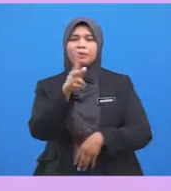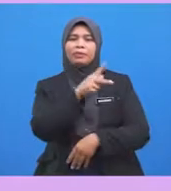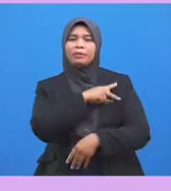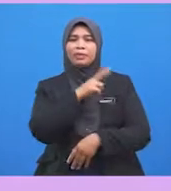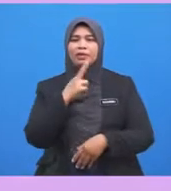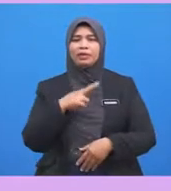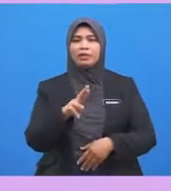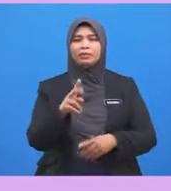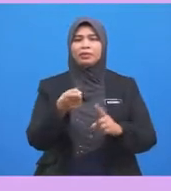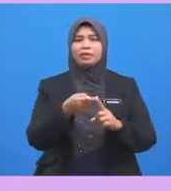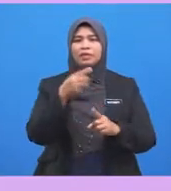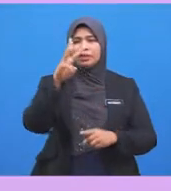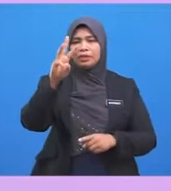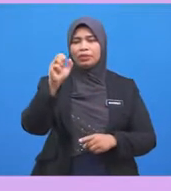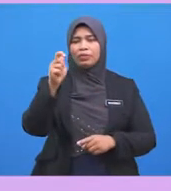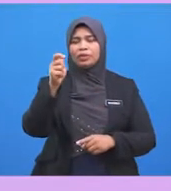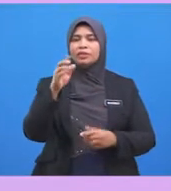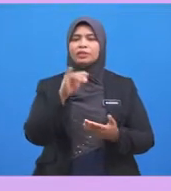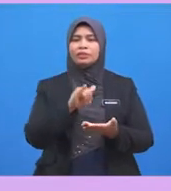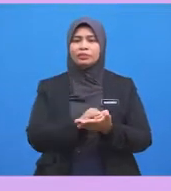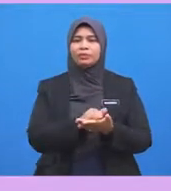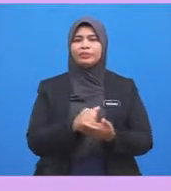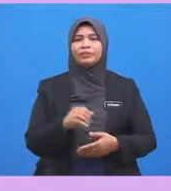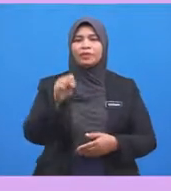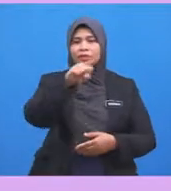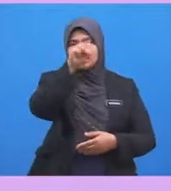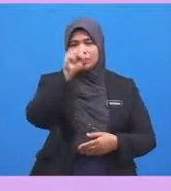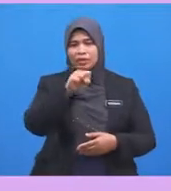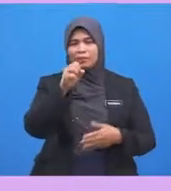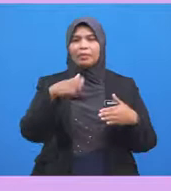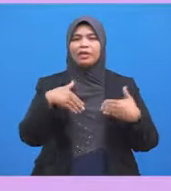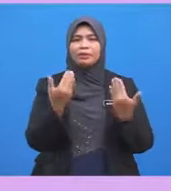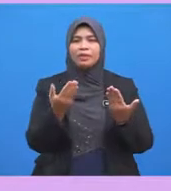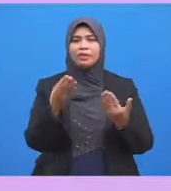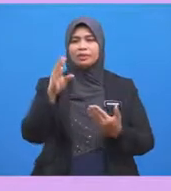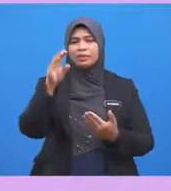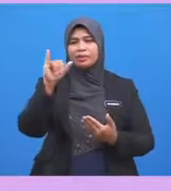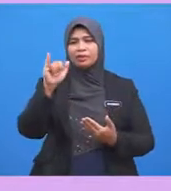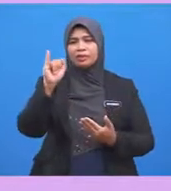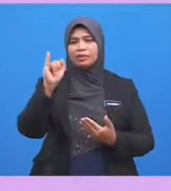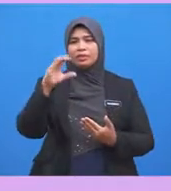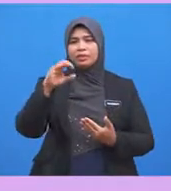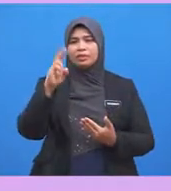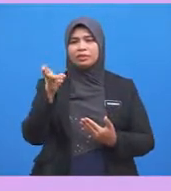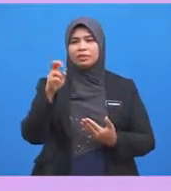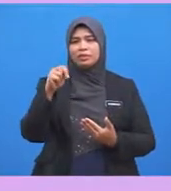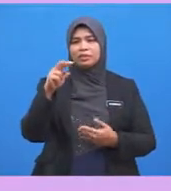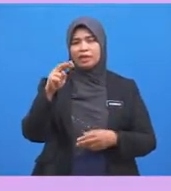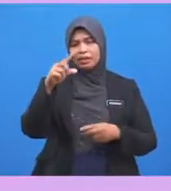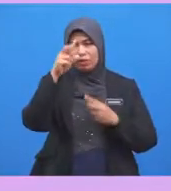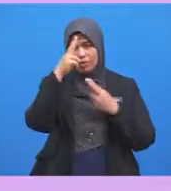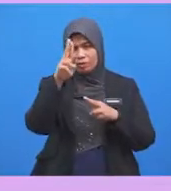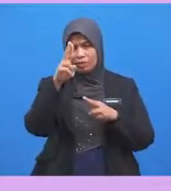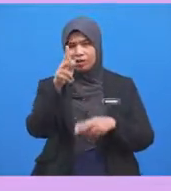dari Wat. Soalannya, bagaimanakah Yi Cheng menghormati pemimpin